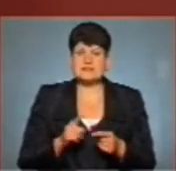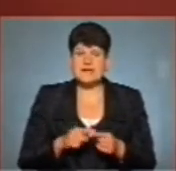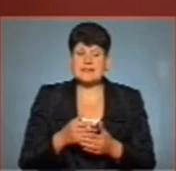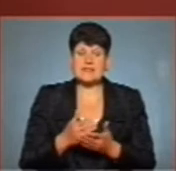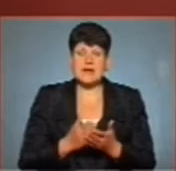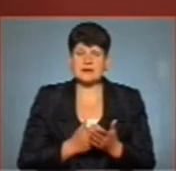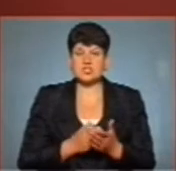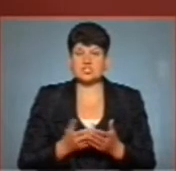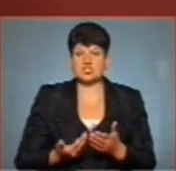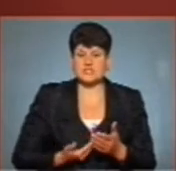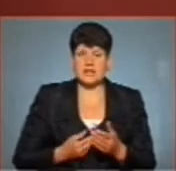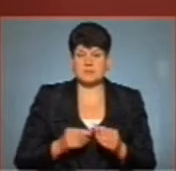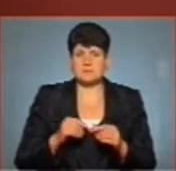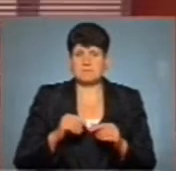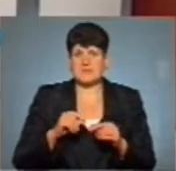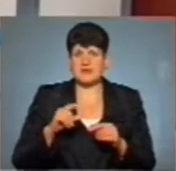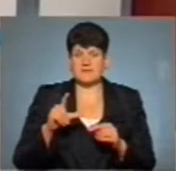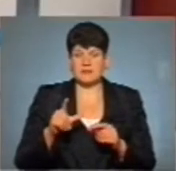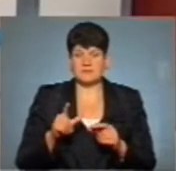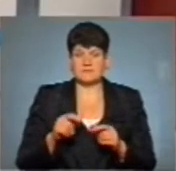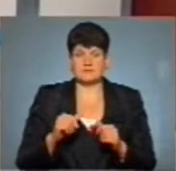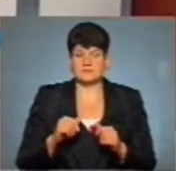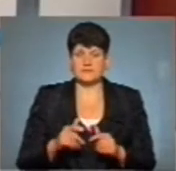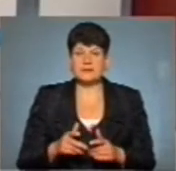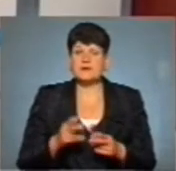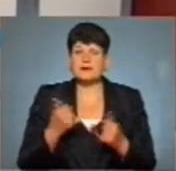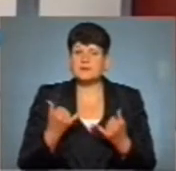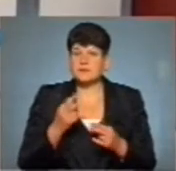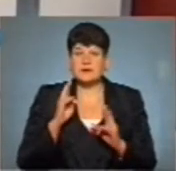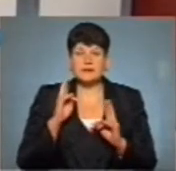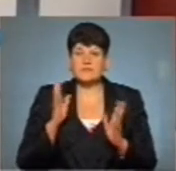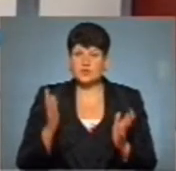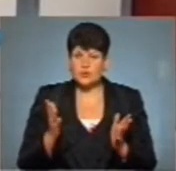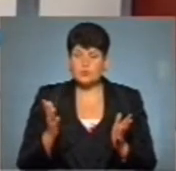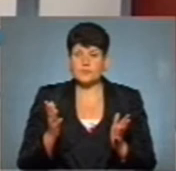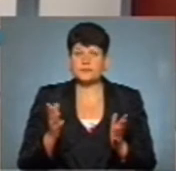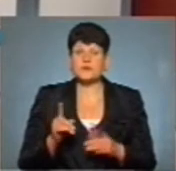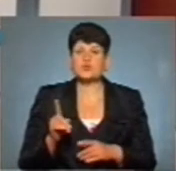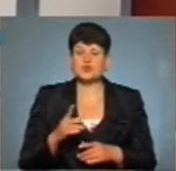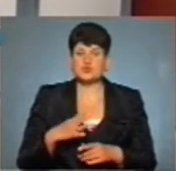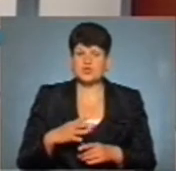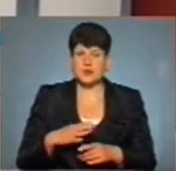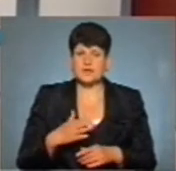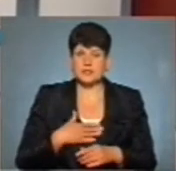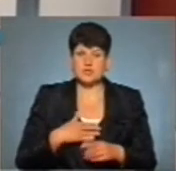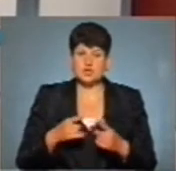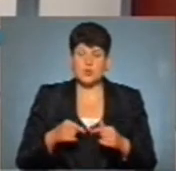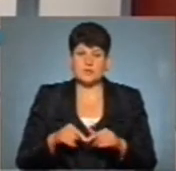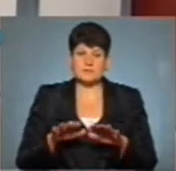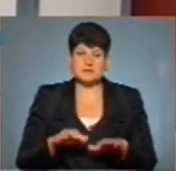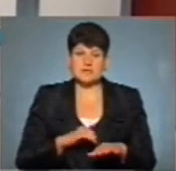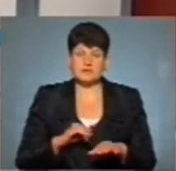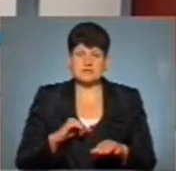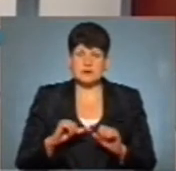життя би піднімалася, але дуже-дуже поволі. Тепер невідомо взагалі, що чекає наші органи місцевого самоврядування, оскільки